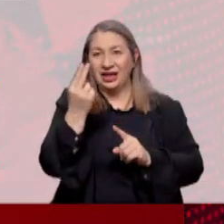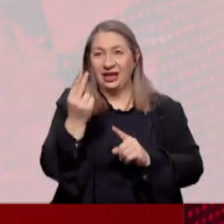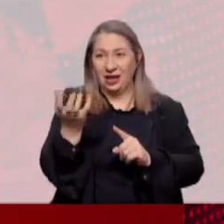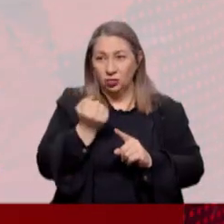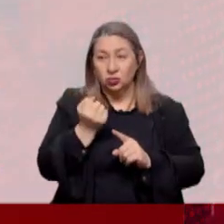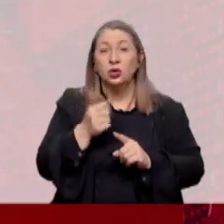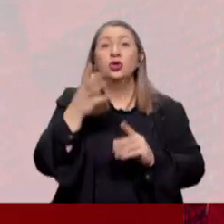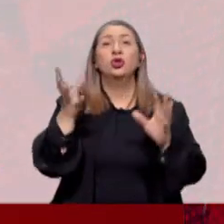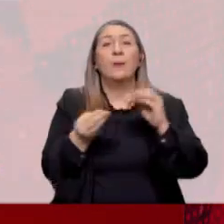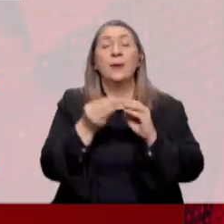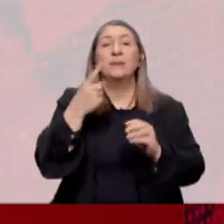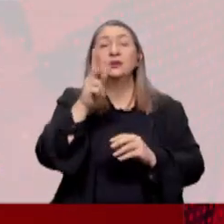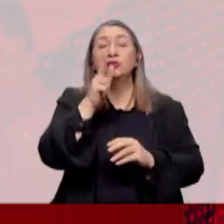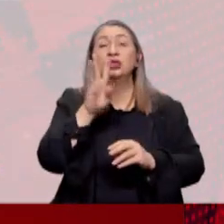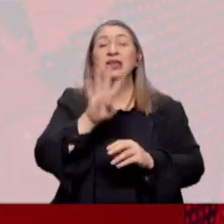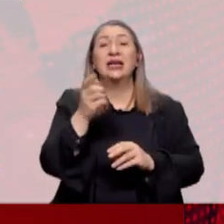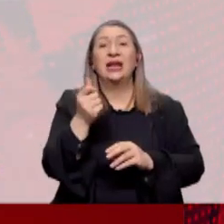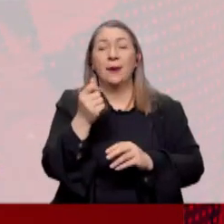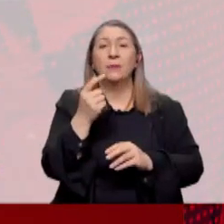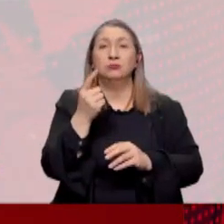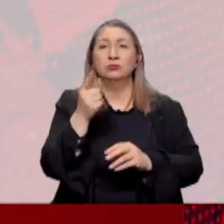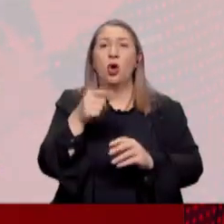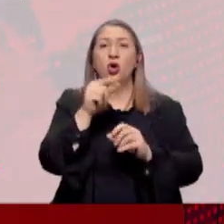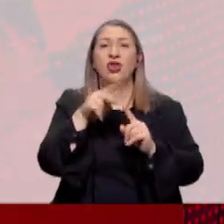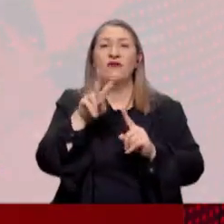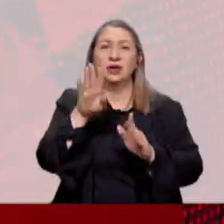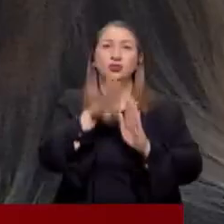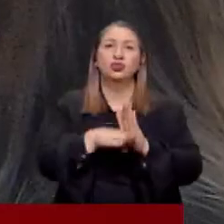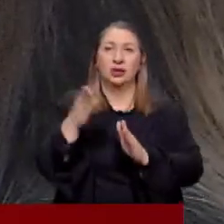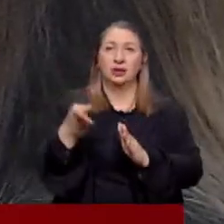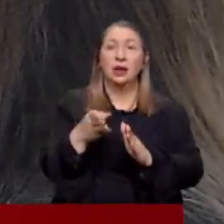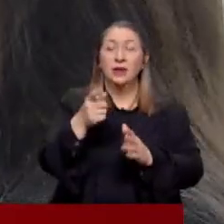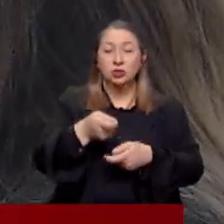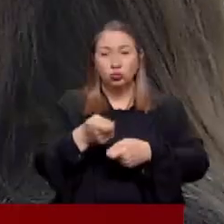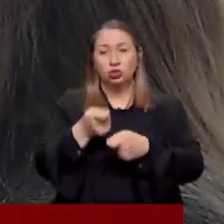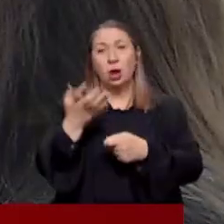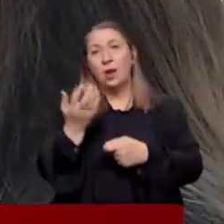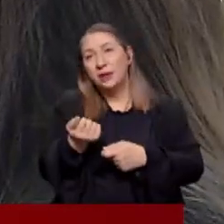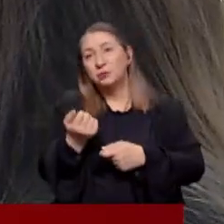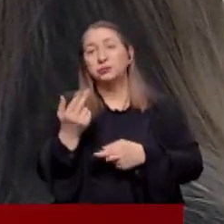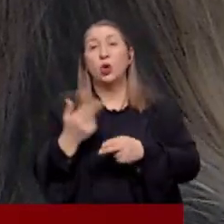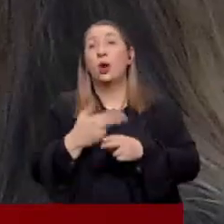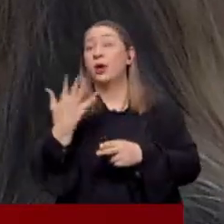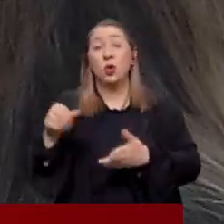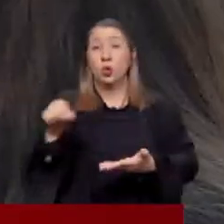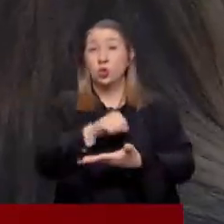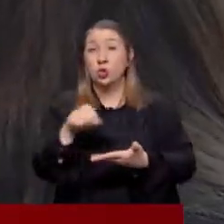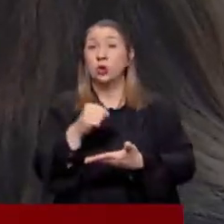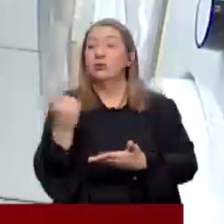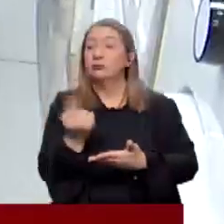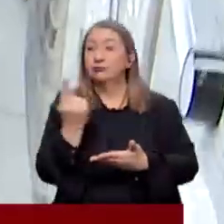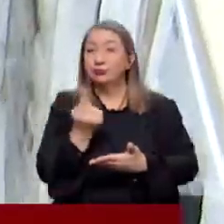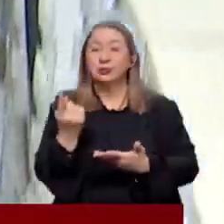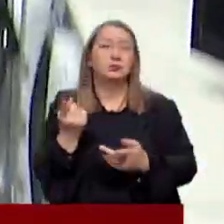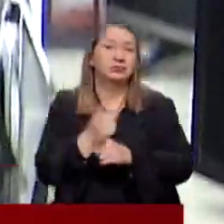aldığımızda toplamda 1340 lira gibi bir tutar buradan düşecektir. Bir süpürge alabilir. Örnek veriyorum, bir ütü, bir blender set